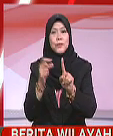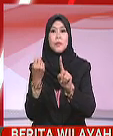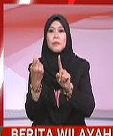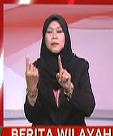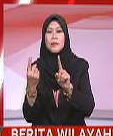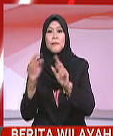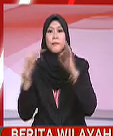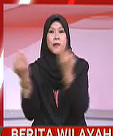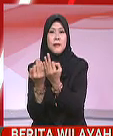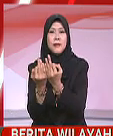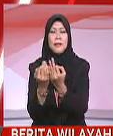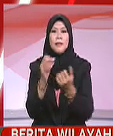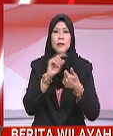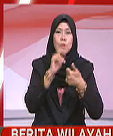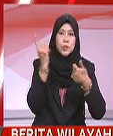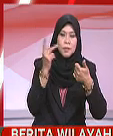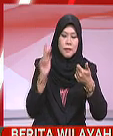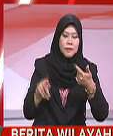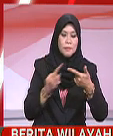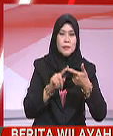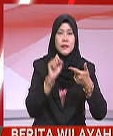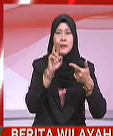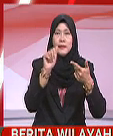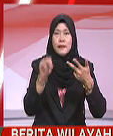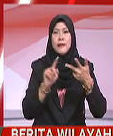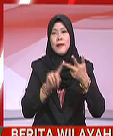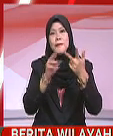di Kuching, Serian, Samarahan dan Miri.